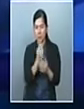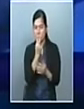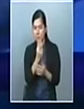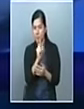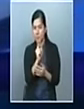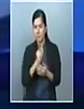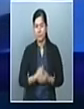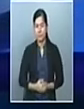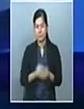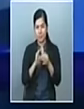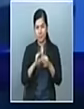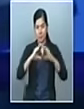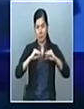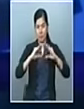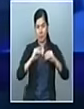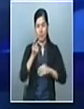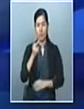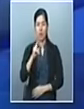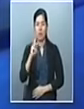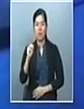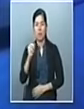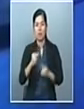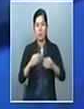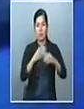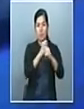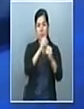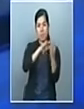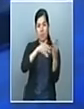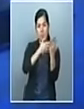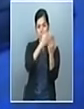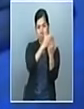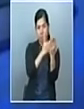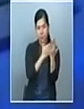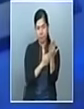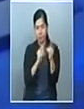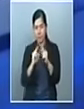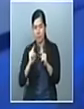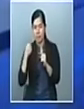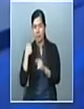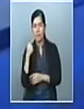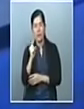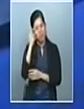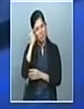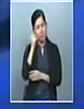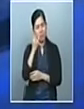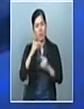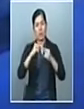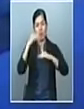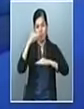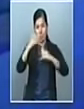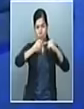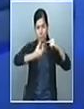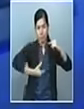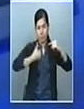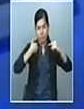ค่ะว่าการประชุมคณะรัฐมนตรีนั้นสรุปแล้วมาตรการต่างๆนั้นจะออกมาเป็นอย่างไรแต่เบื้องต้นน่าจะออกมาเป็นกรอบกว้างอยู่นะคะแล้ว